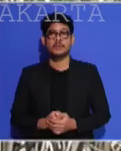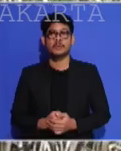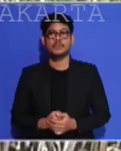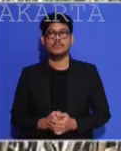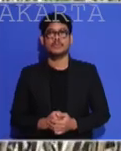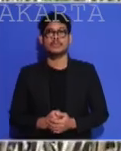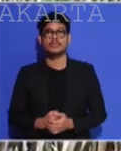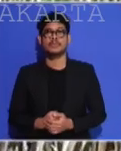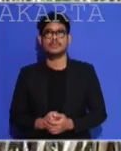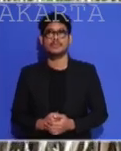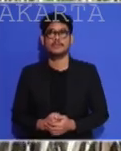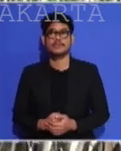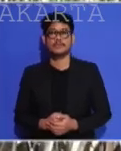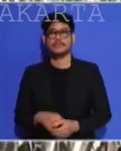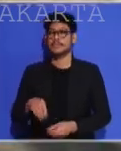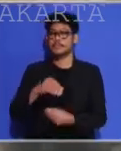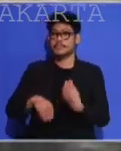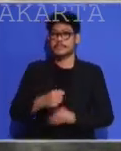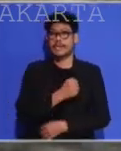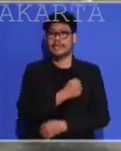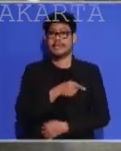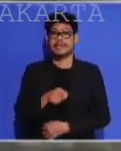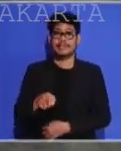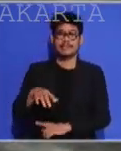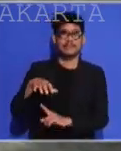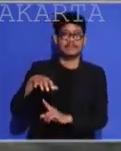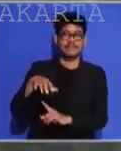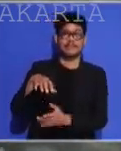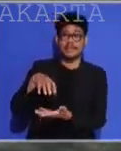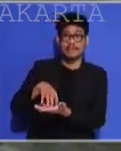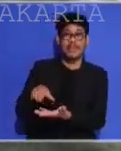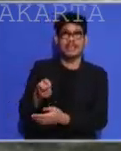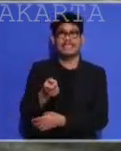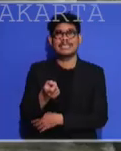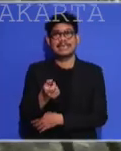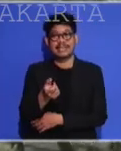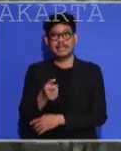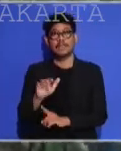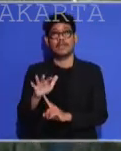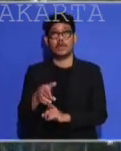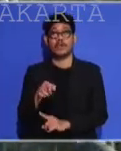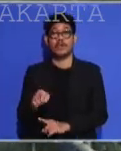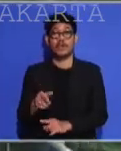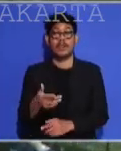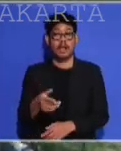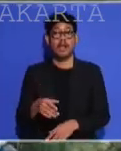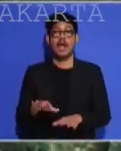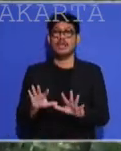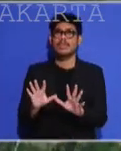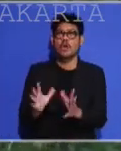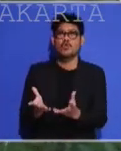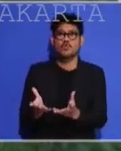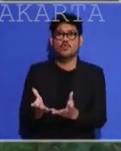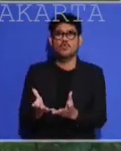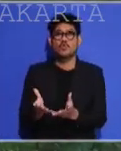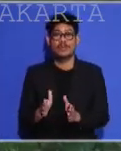Miniatur manasik haji Al Barokah dumunung ing dusun Wonoroto Gadingsari Sanden Bantul utawi ing siring tengen mergi